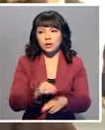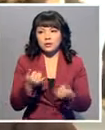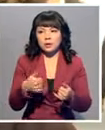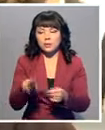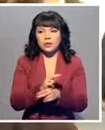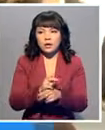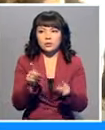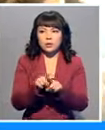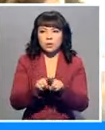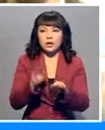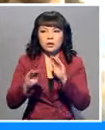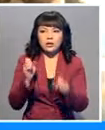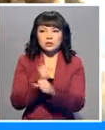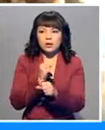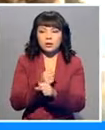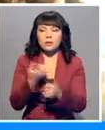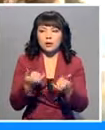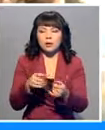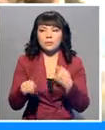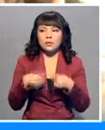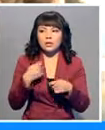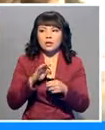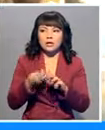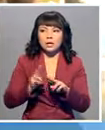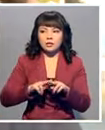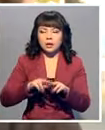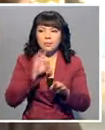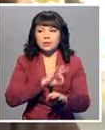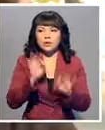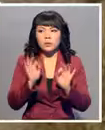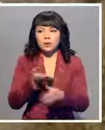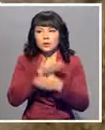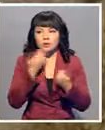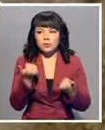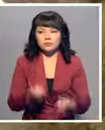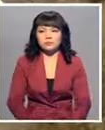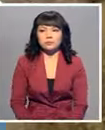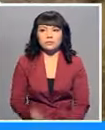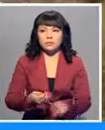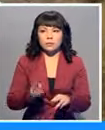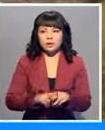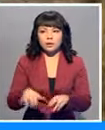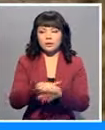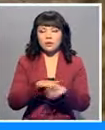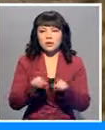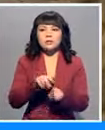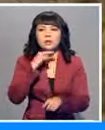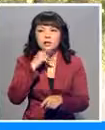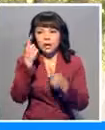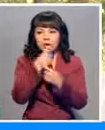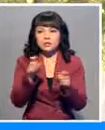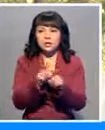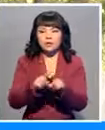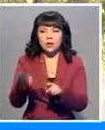бар та қойылды, тапсырылды сөйтіп. Енді ол қалай айтсам, тапсырмайсыз ғой. Сөйтсек гәп басқада екен. Кейінгі